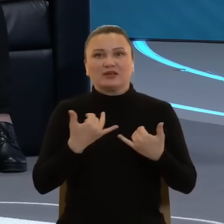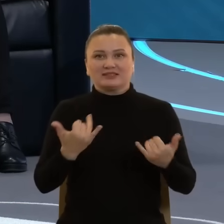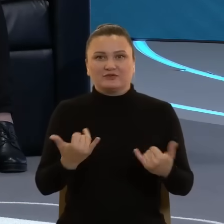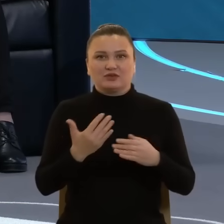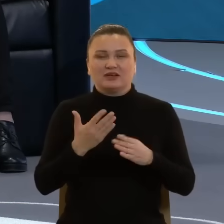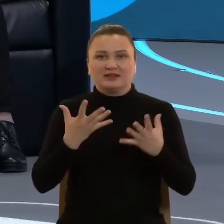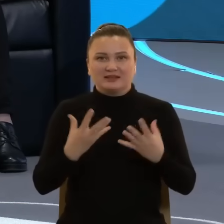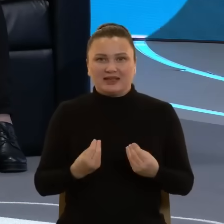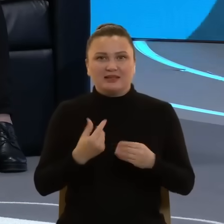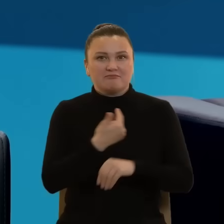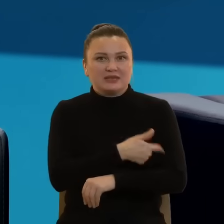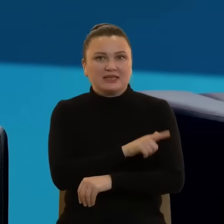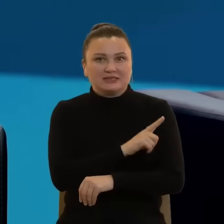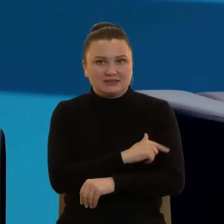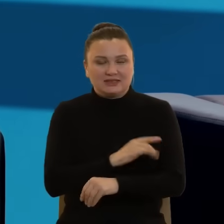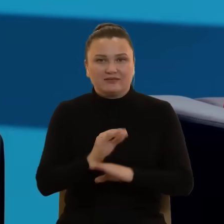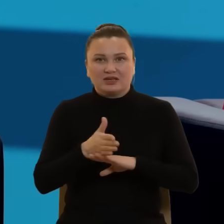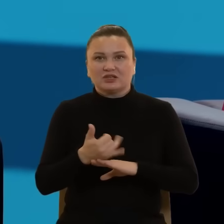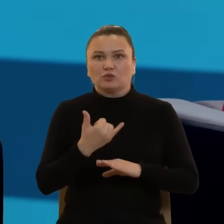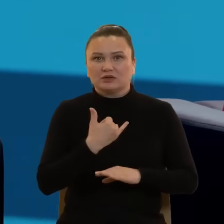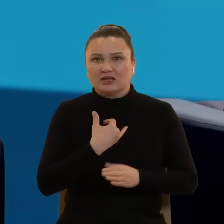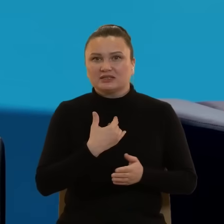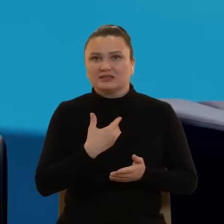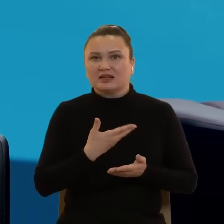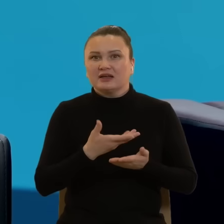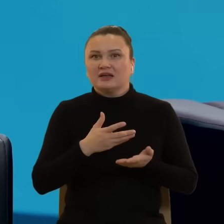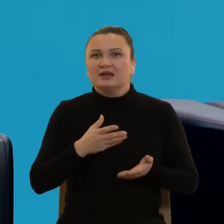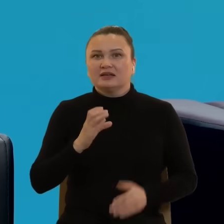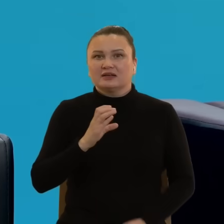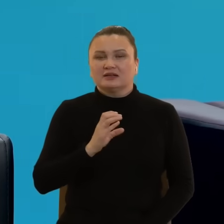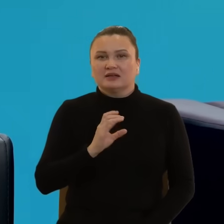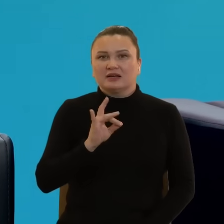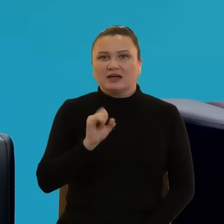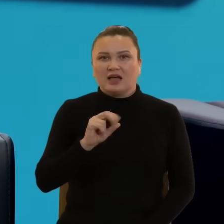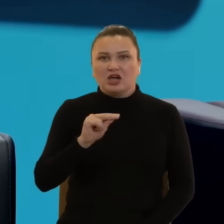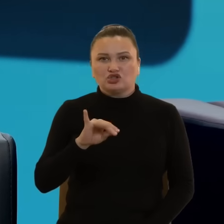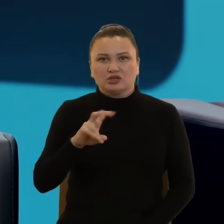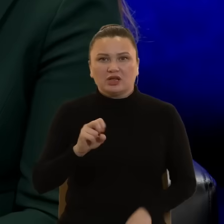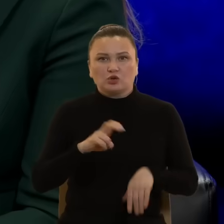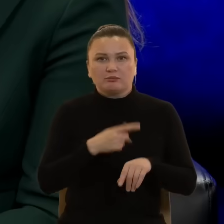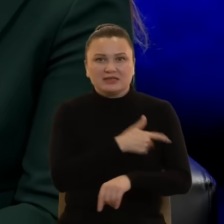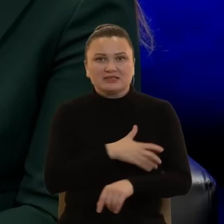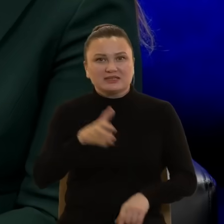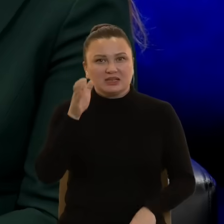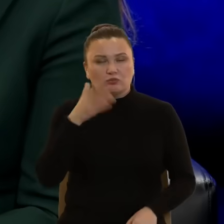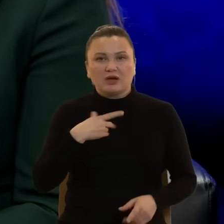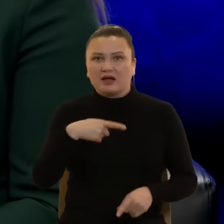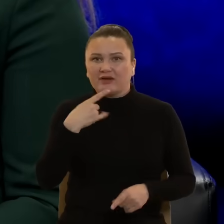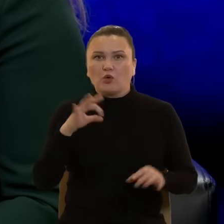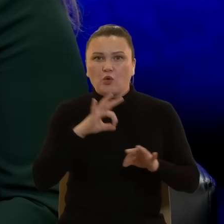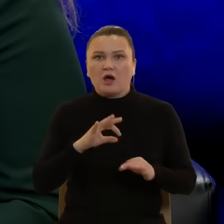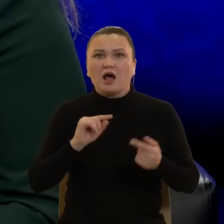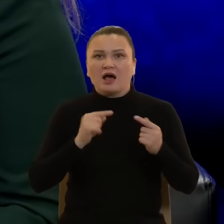нас день медицины, и в гостях в нашей студии Светлана Александровна Рачина, доктор медицинских наук. Мы говорим